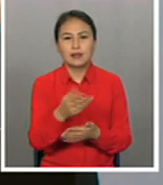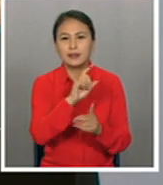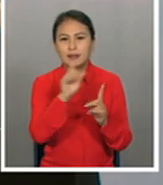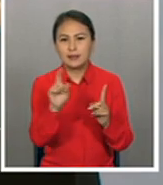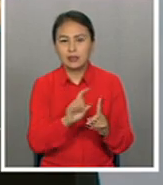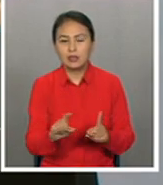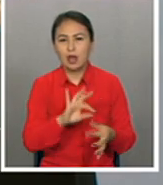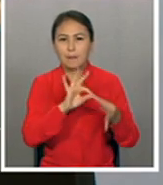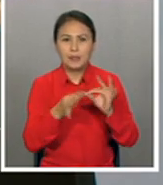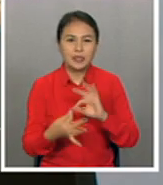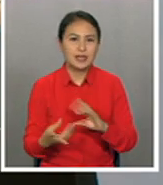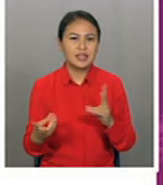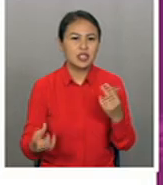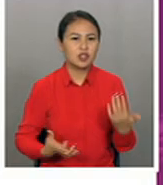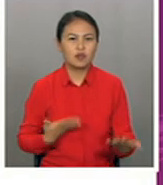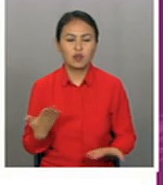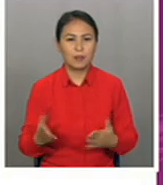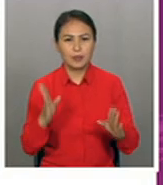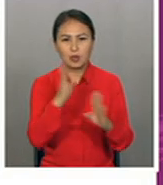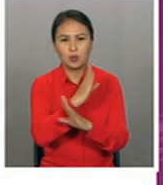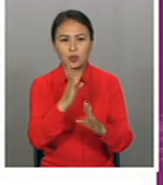определение неживой природы.